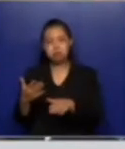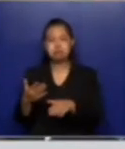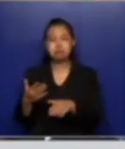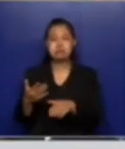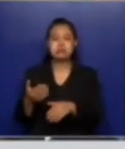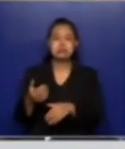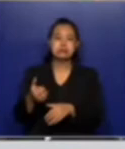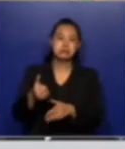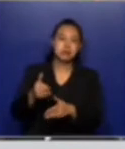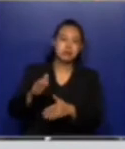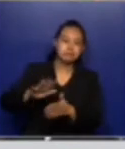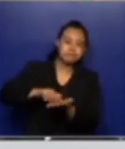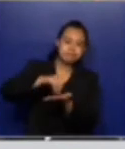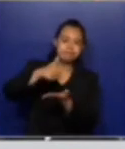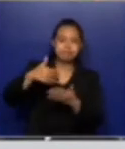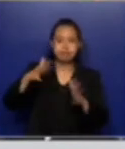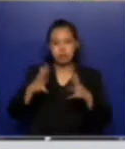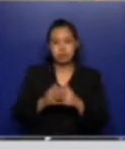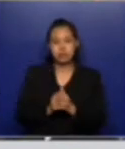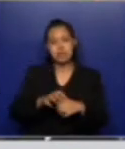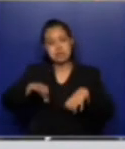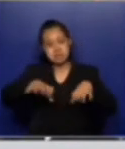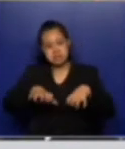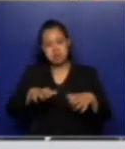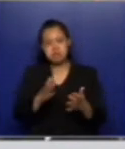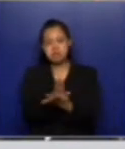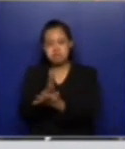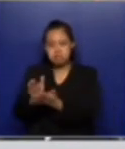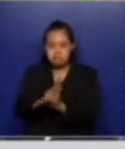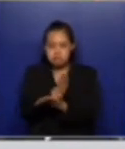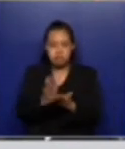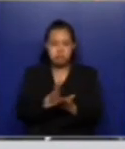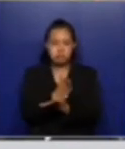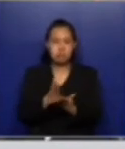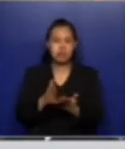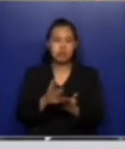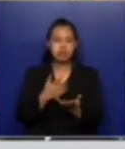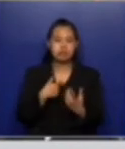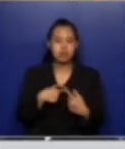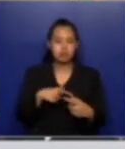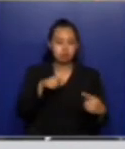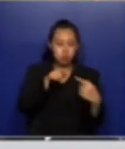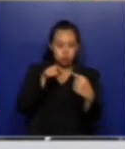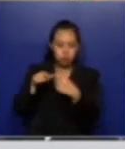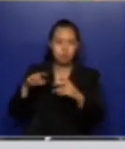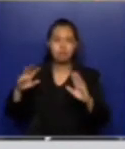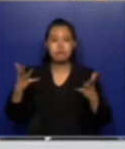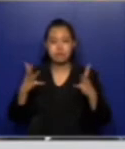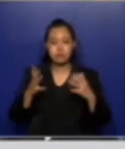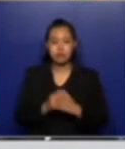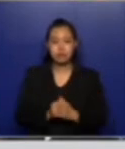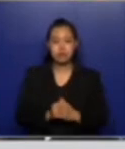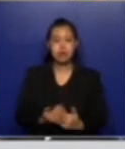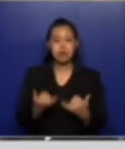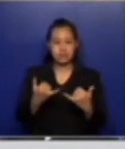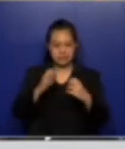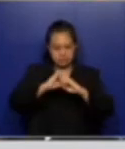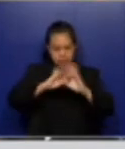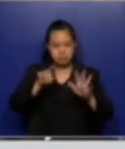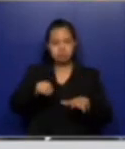ก็เพราะการจัดสรรงบประมาณท่านไม่สามารถตอบโจทย์ได้ครั้งนี้เป็นครั้งที่ชัดเจนที่สุ